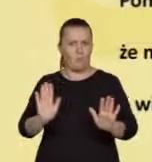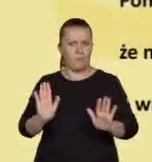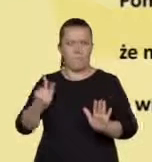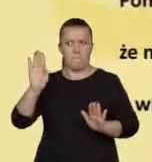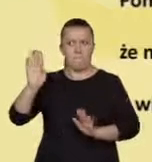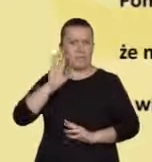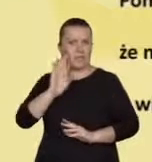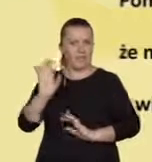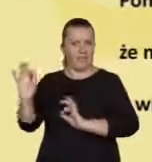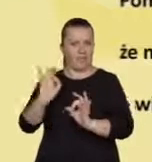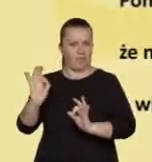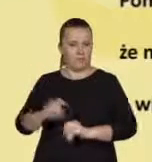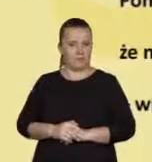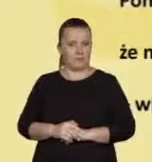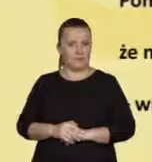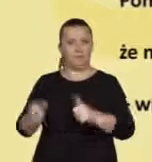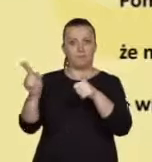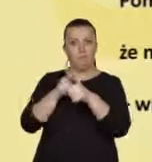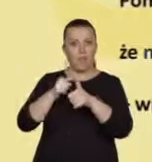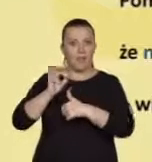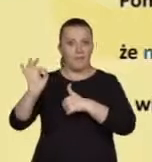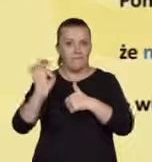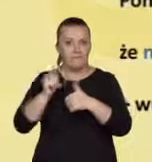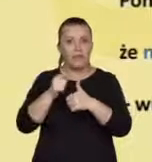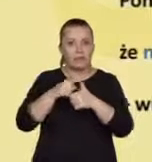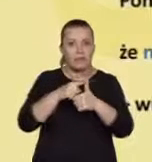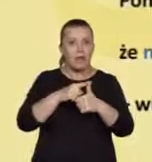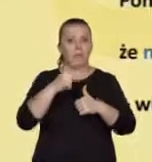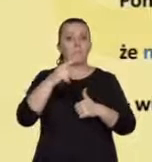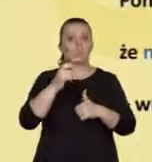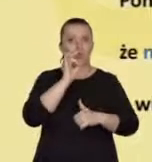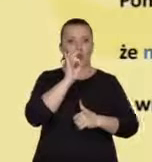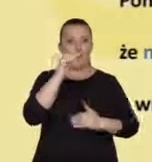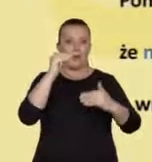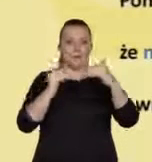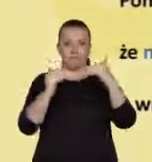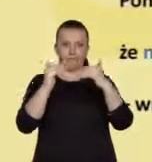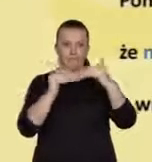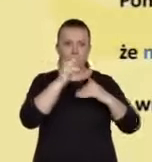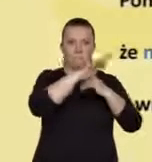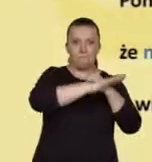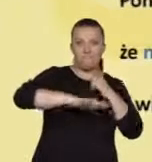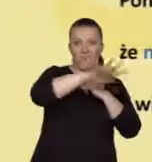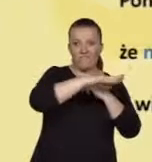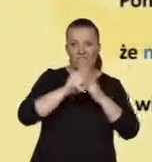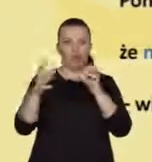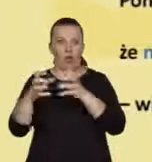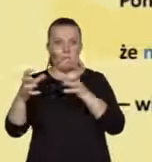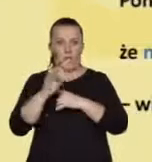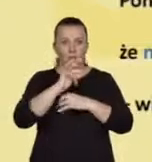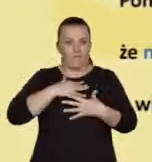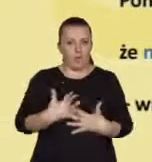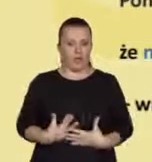elementy. Obydwie zawierają informacje o tym, że parzydełkowcy mają korzystny stosunek powierzchni do objętości ciała